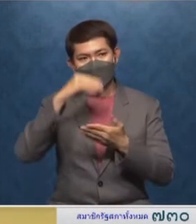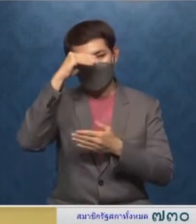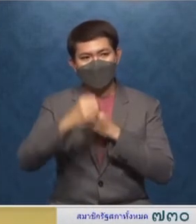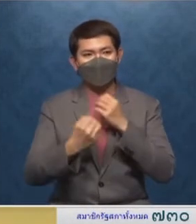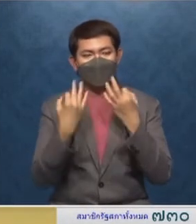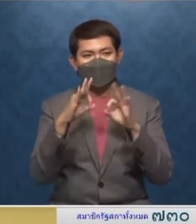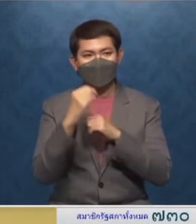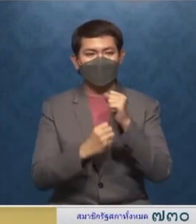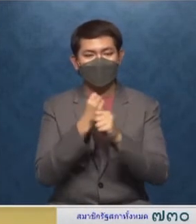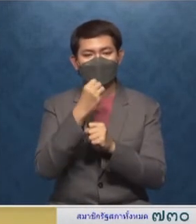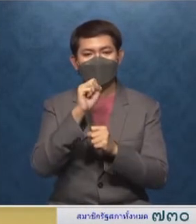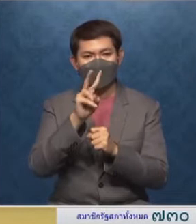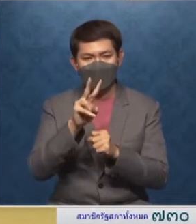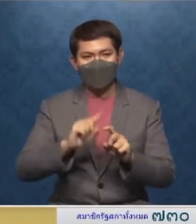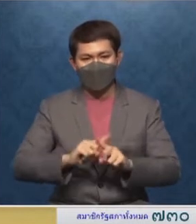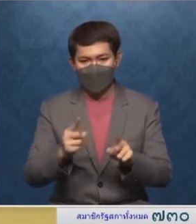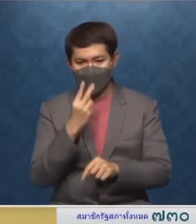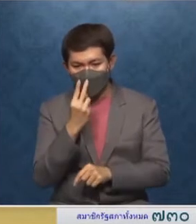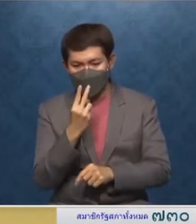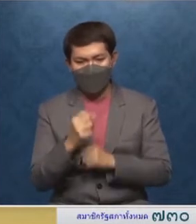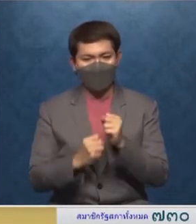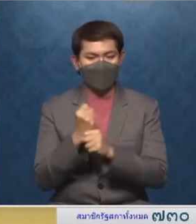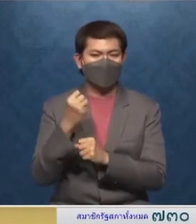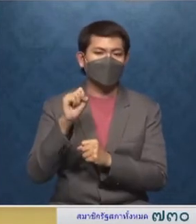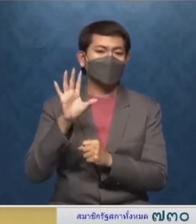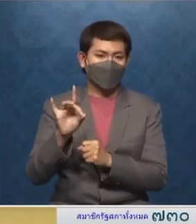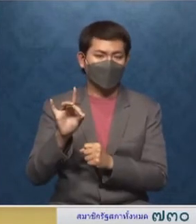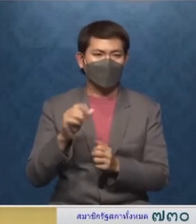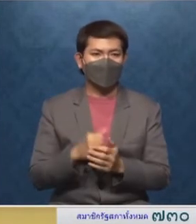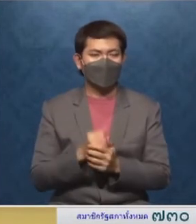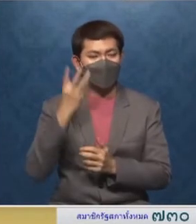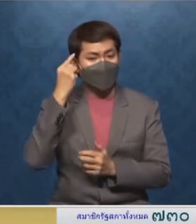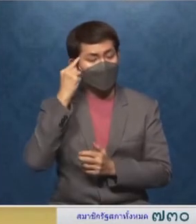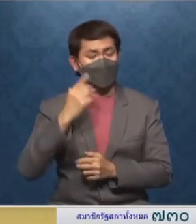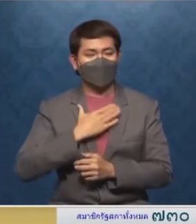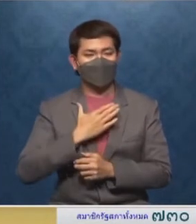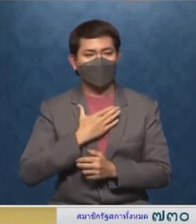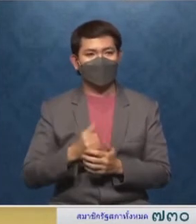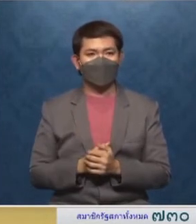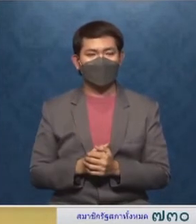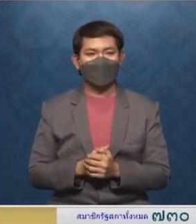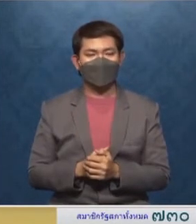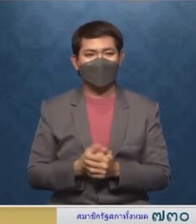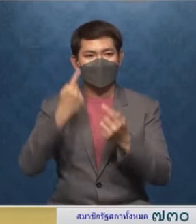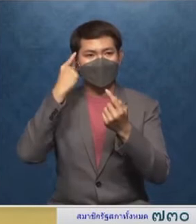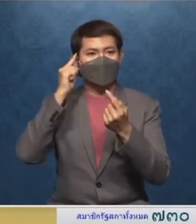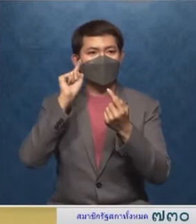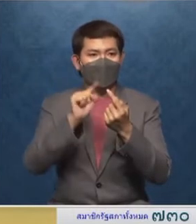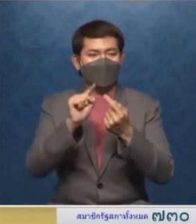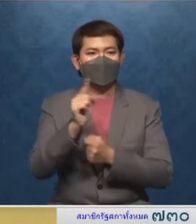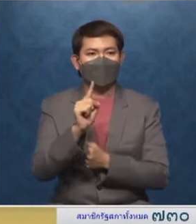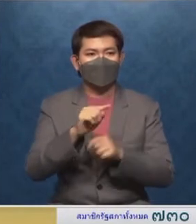ปีแต่นี้รู้สึกจะเป็น18ปีนะครับซึ่งผมในความเห็นของผมเนี่ยก็ในเมื่อเป้าหมาย